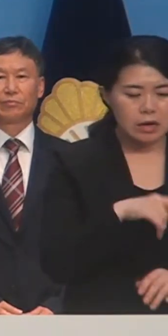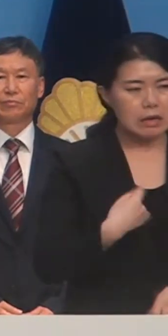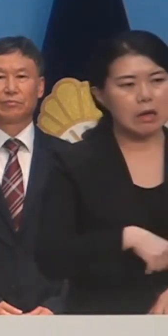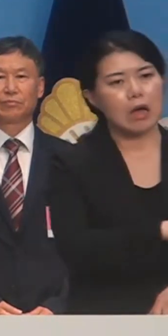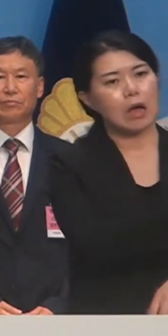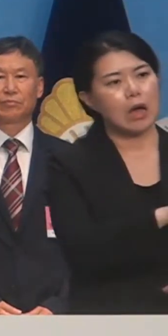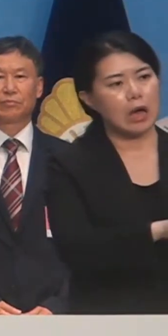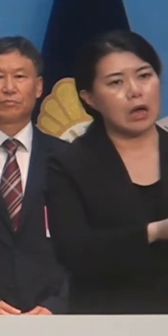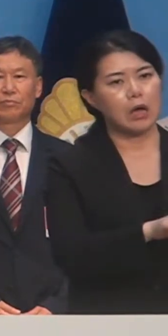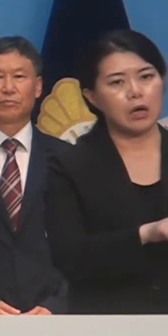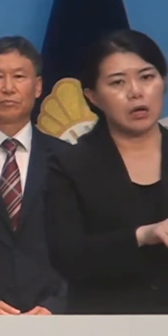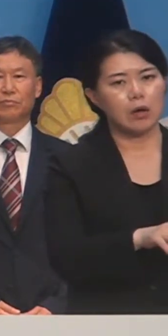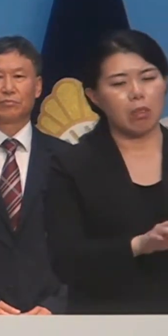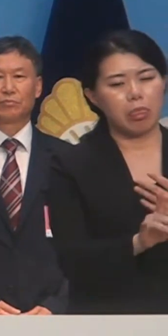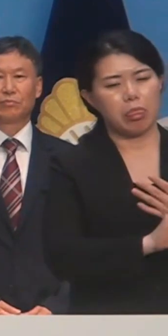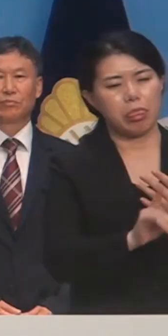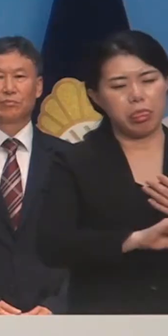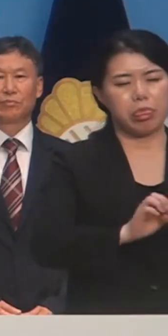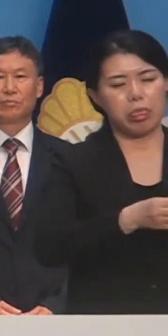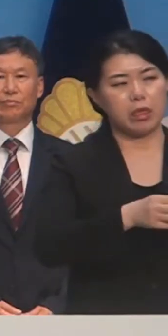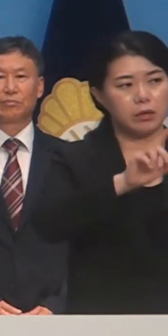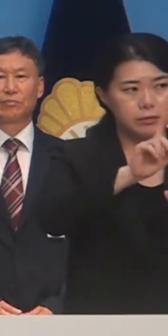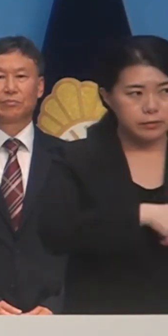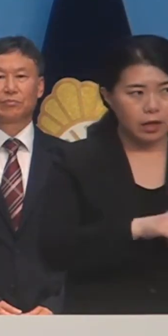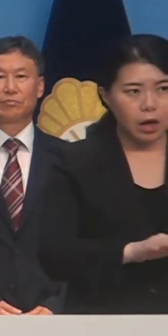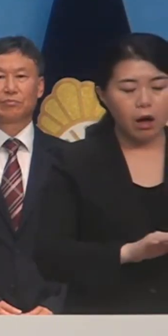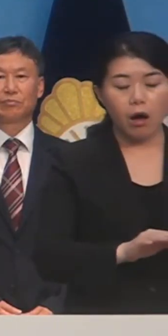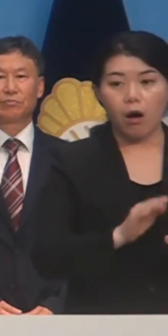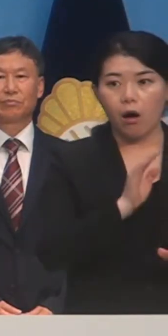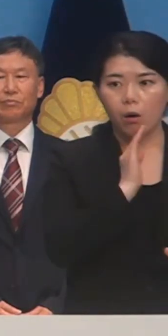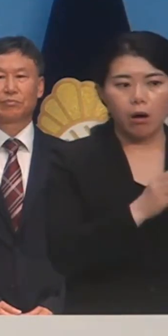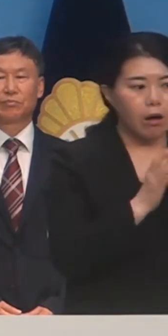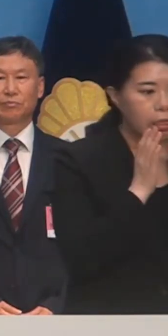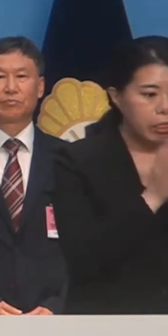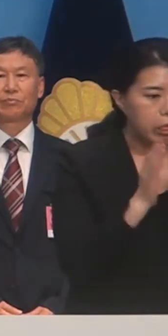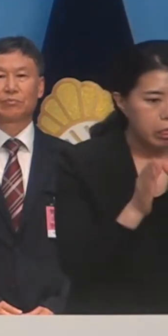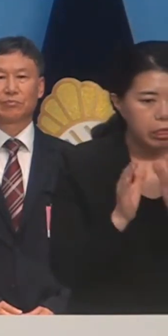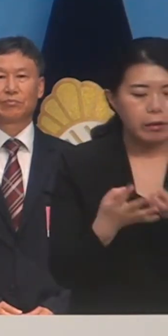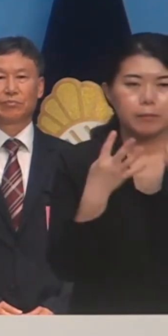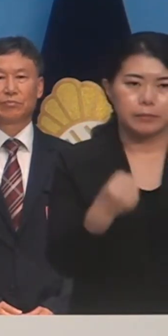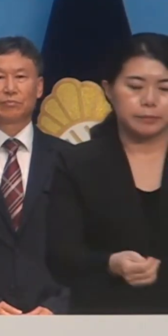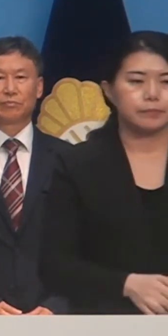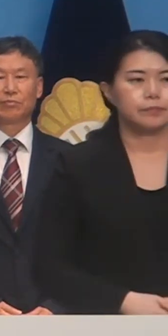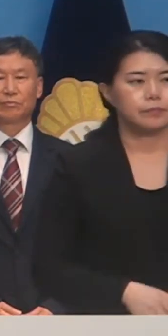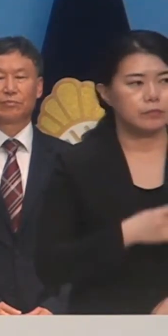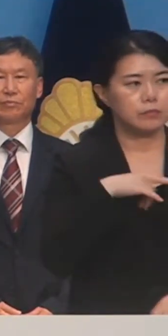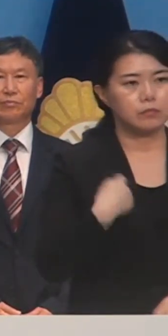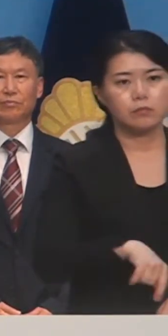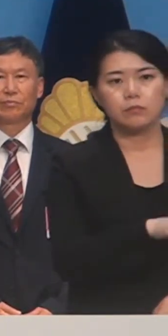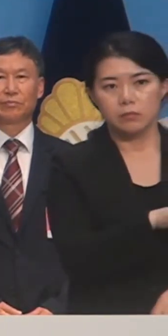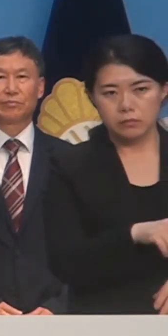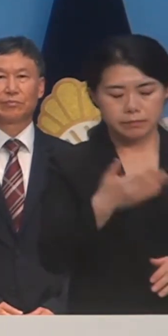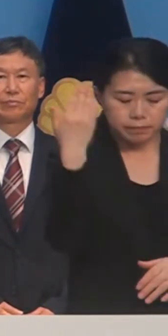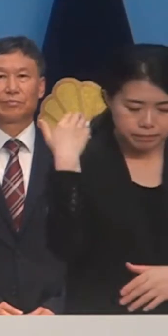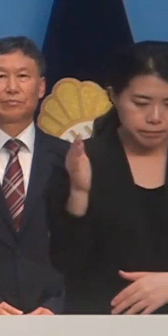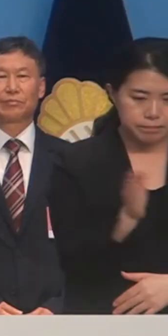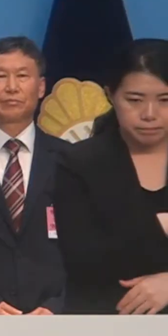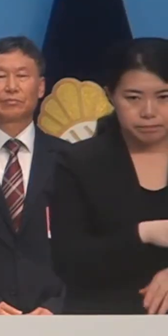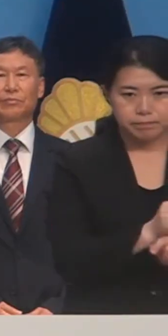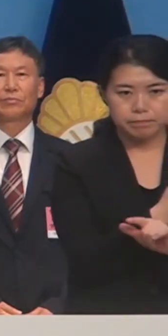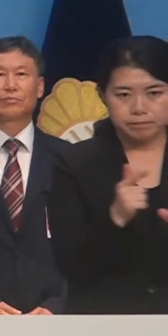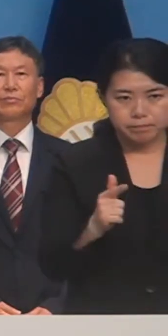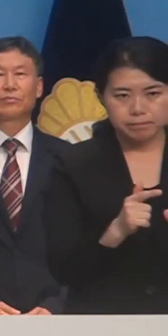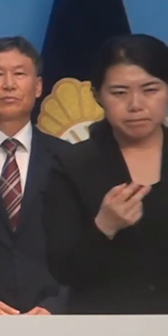중공의 하이브리드 스파이 공작에 속수무책으로 당해왔다. 중공은 이미 오래전부터